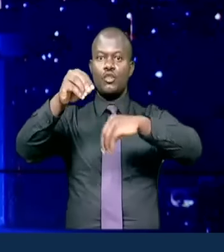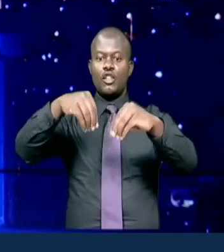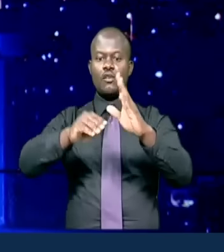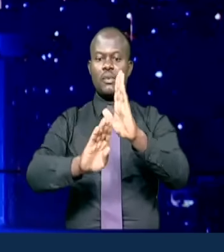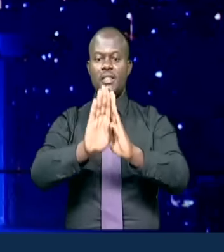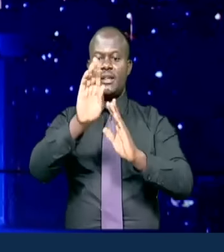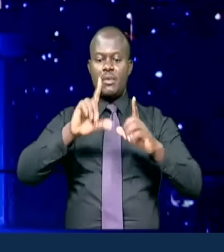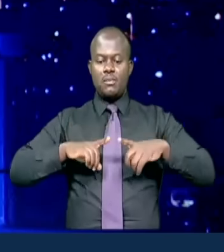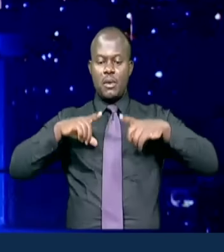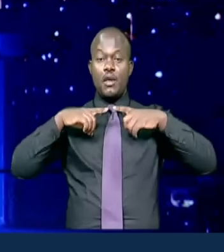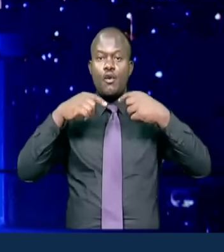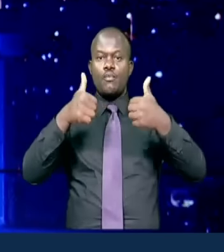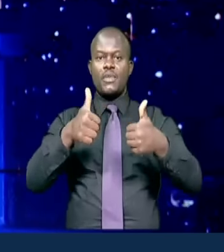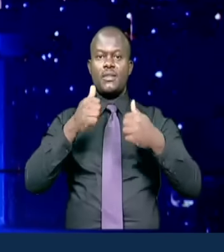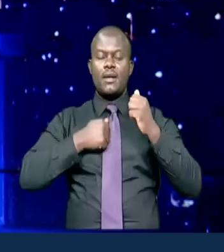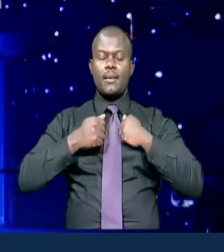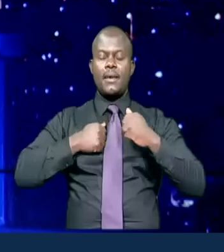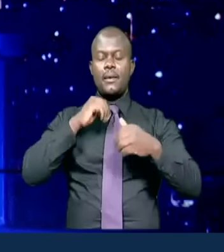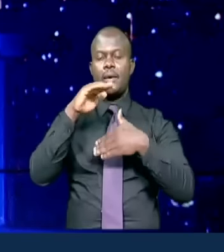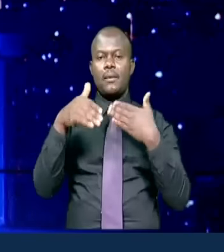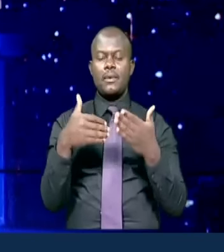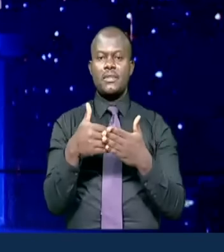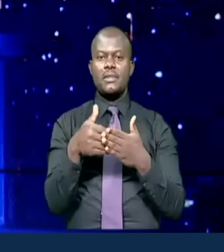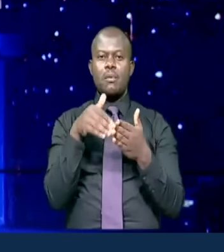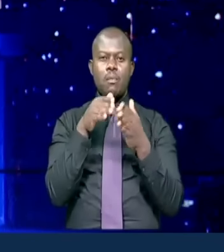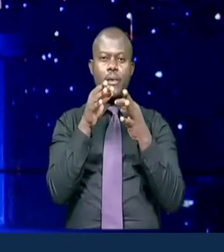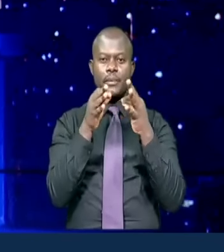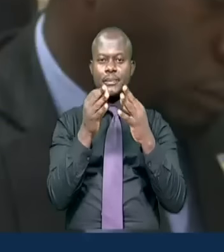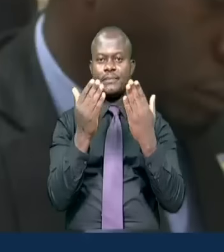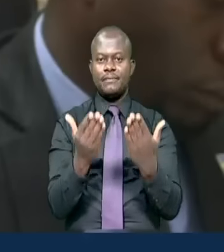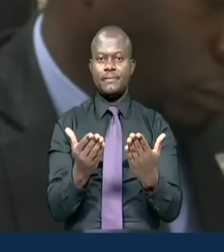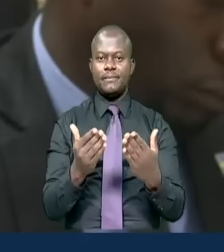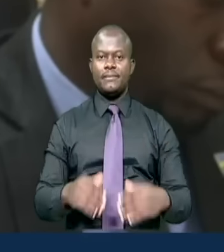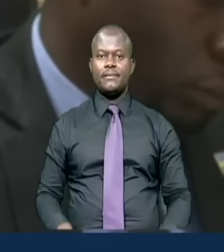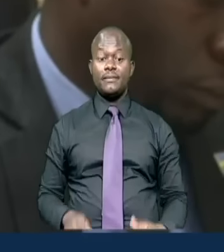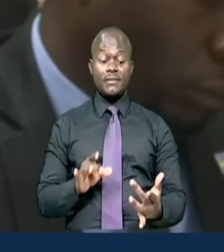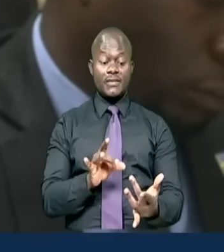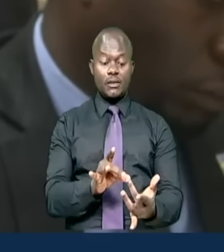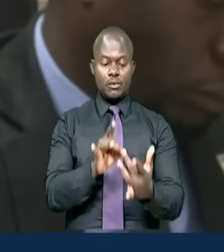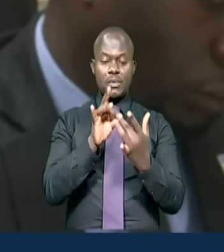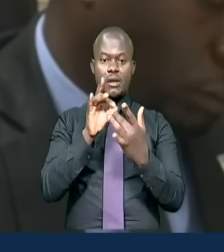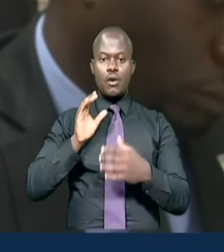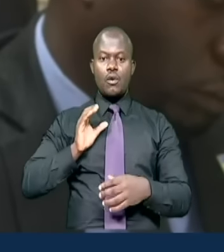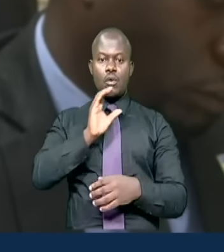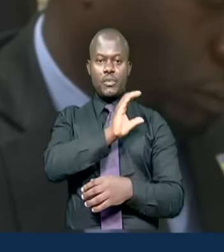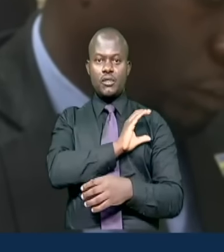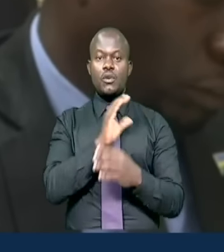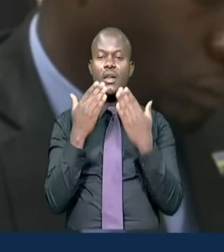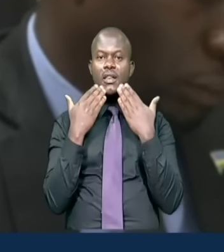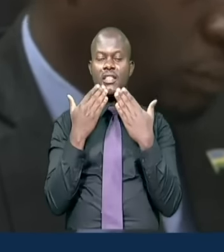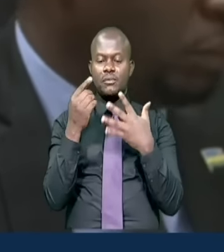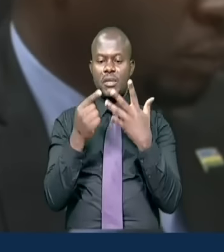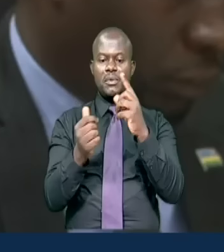iterambere ry'imibereho myiza y'abaturage. Karigiste Kaberuka arakomeza. By'umwihariko Komisiyo yashimye